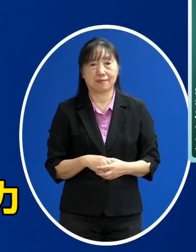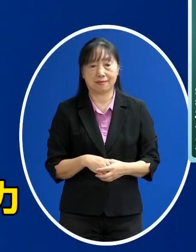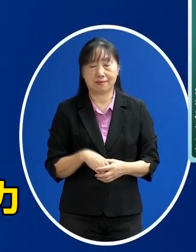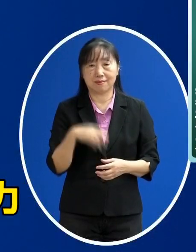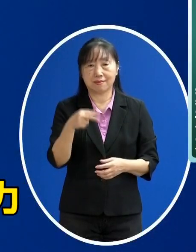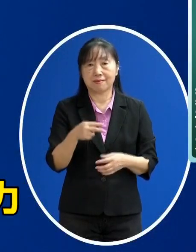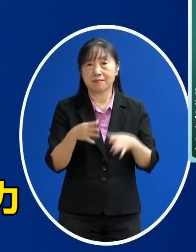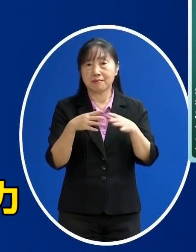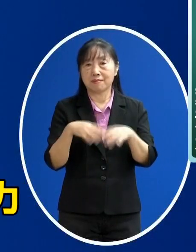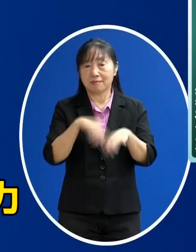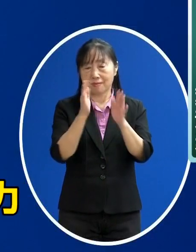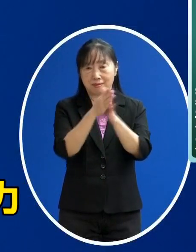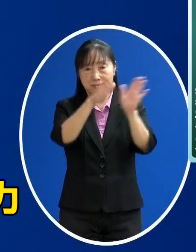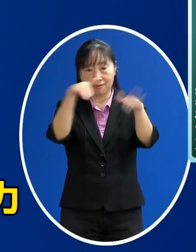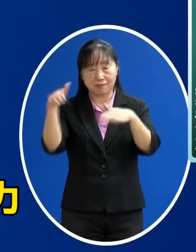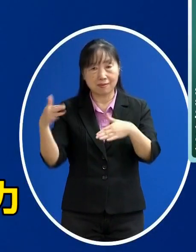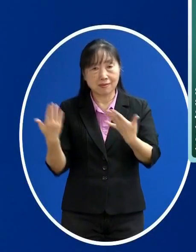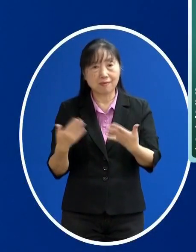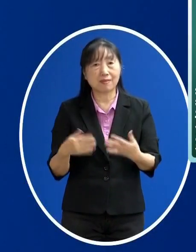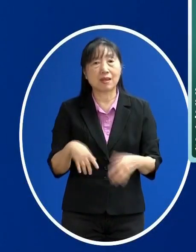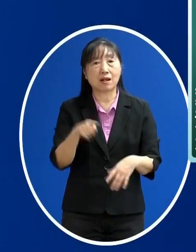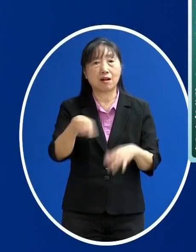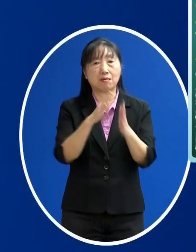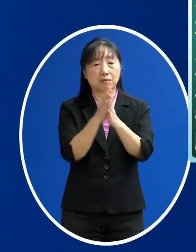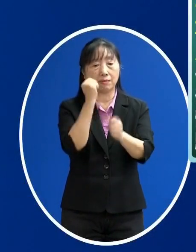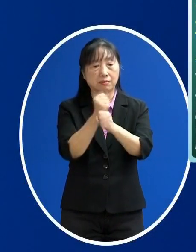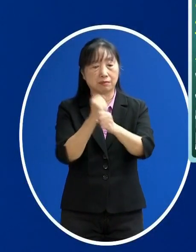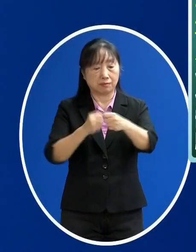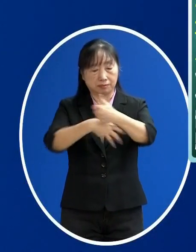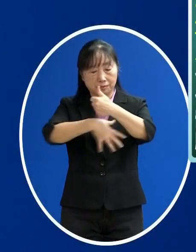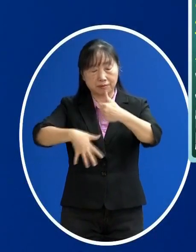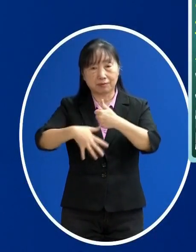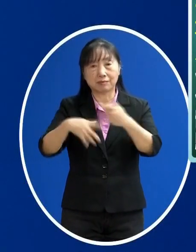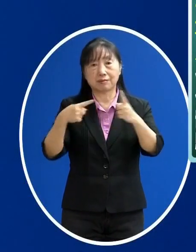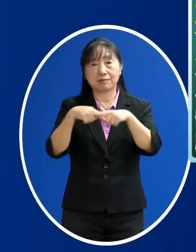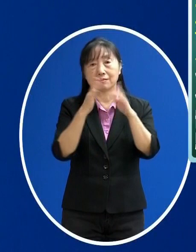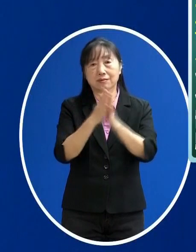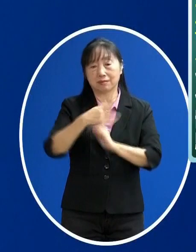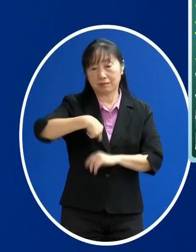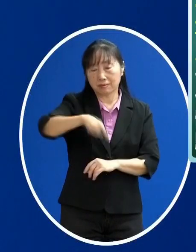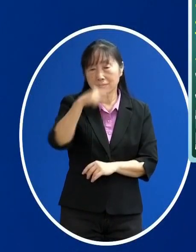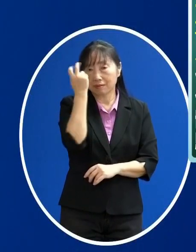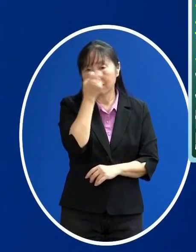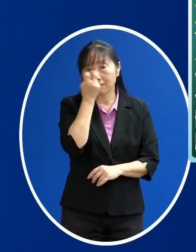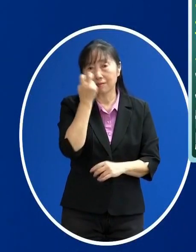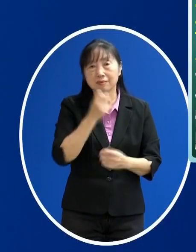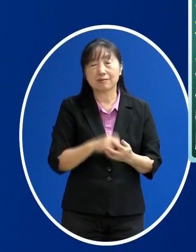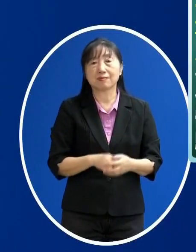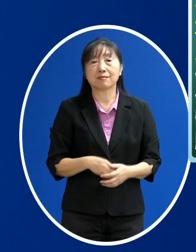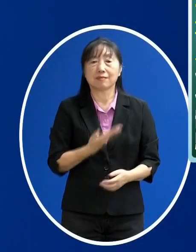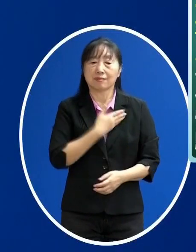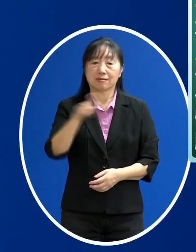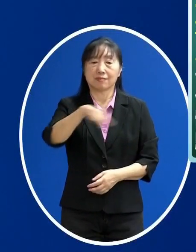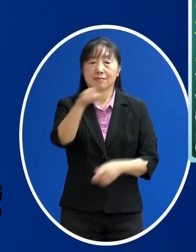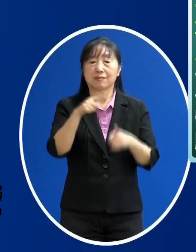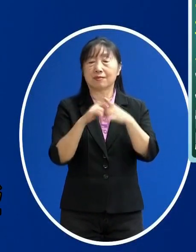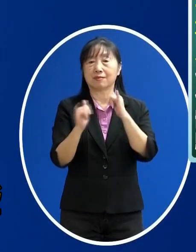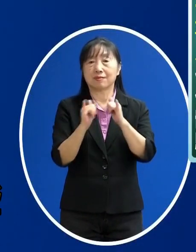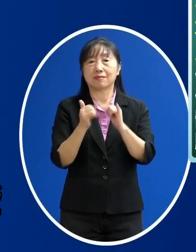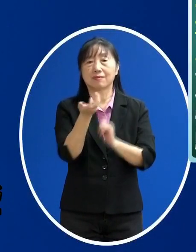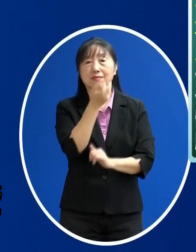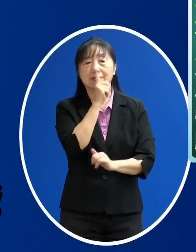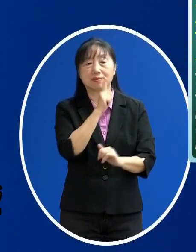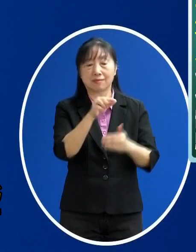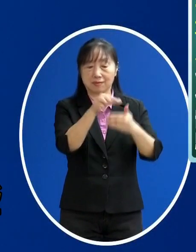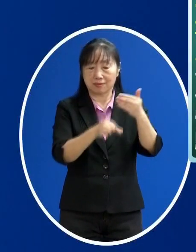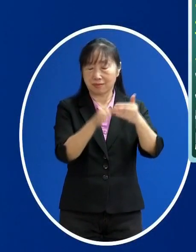动员哈相关的公所人力，那派员驻所投入审查查核的工作，让民众能够落实我们刚刚所